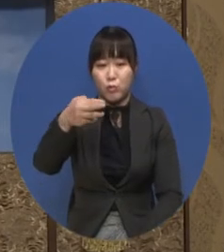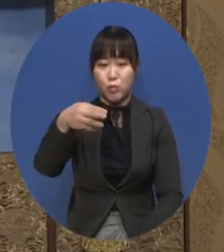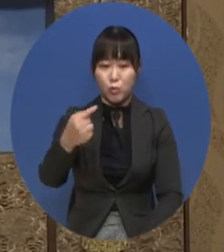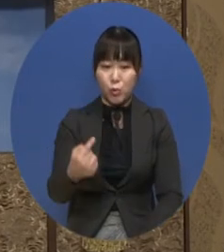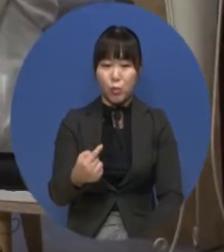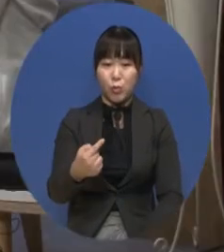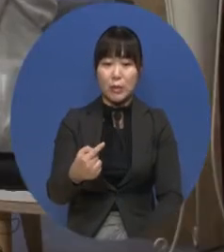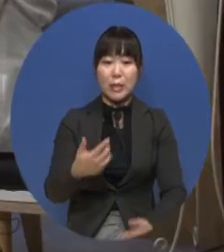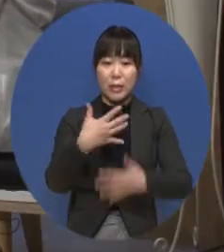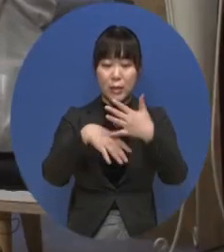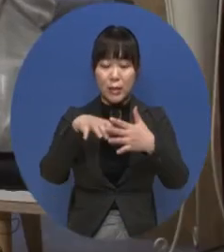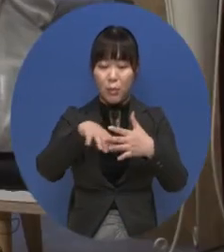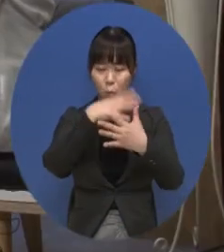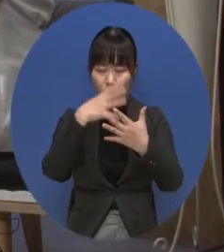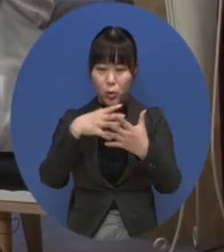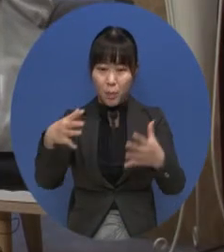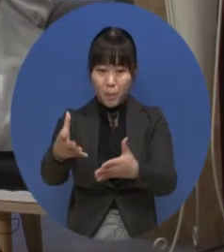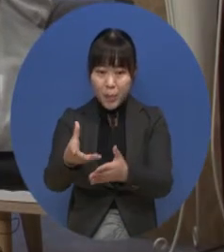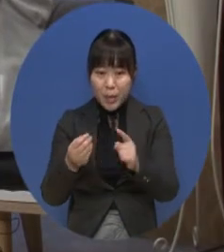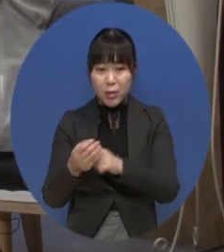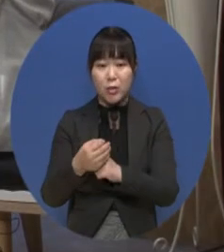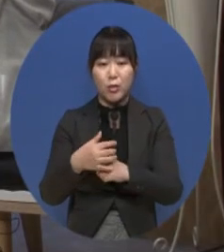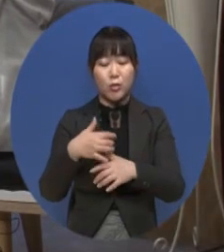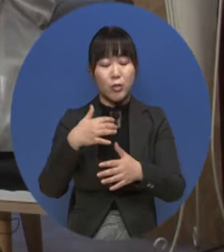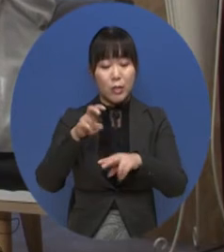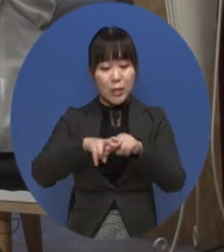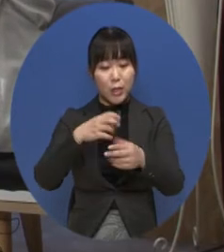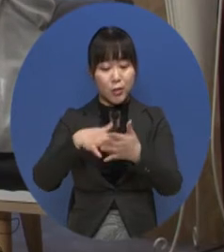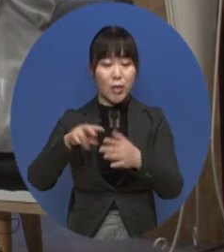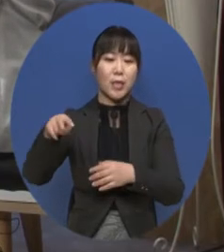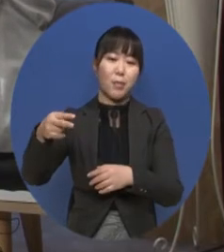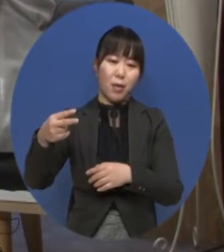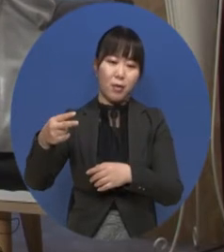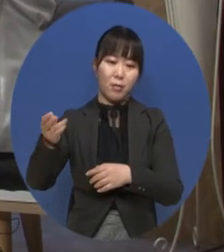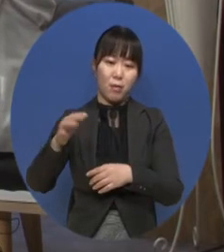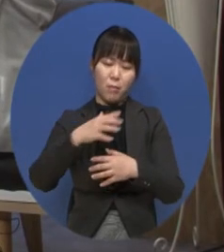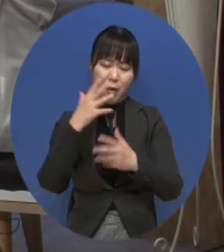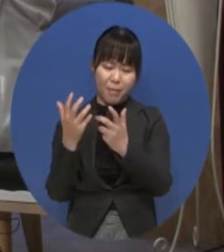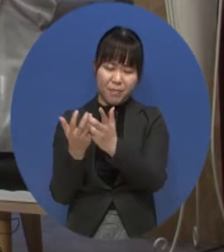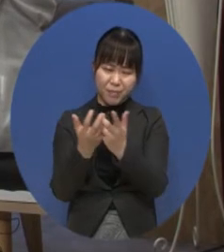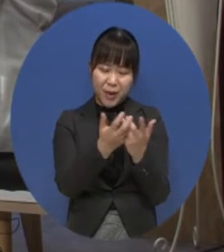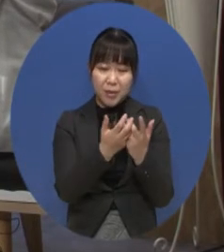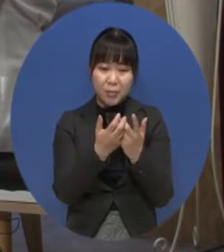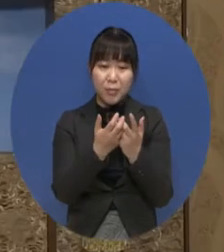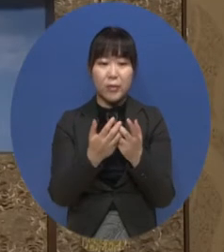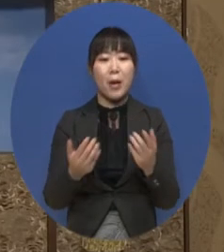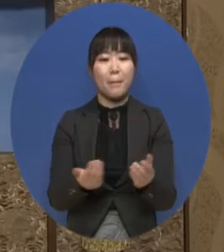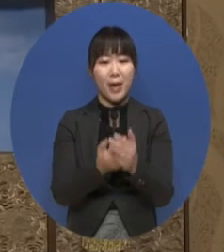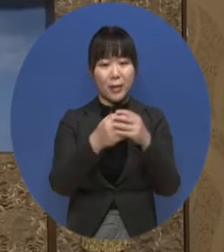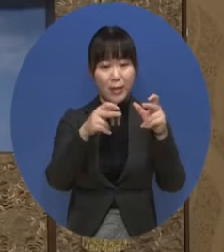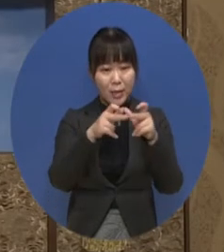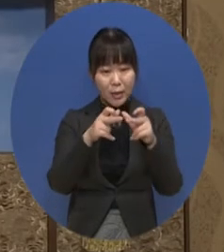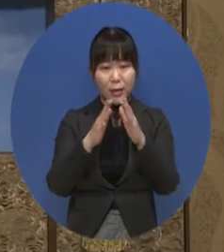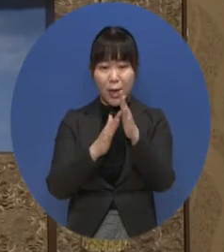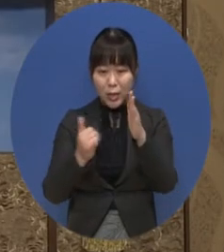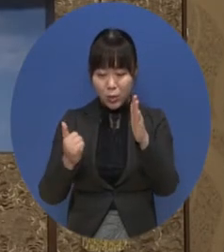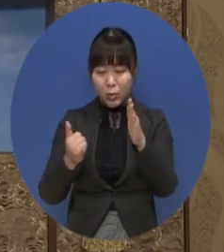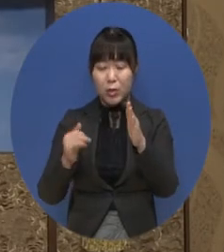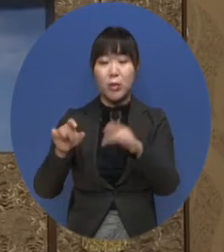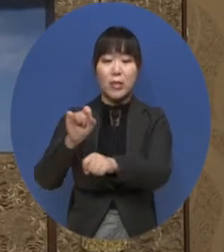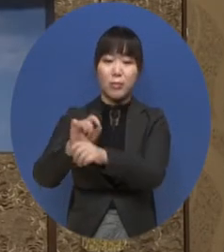와. 통으로 빌려서 네. 거기가 200석이 넘는 곳인데 예. 거의 좌석이 꽉 찼어요. 그래서 발달장애인분들,